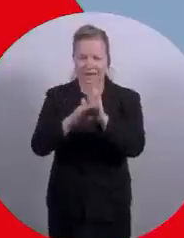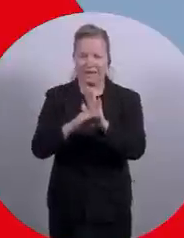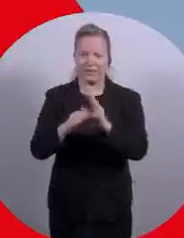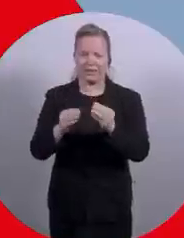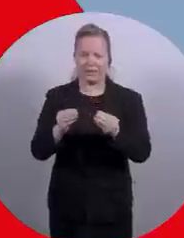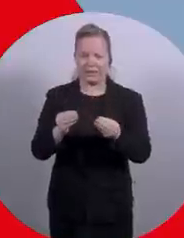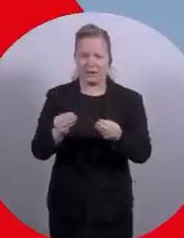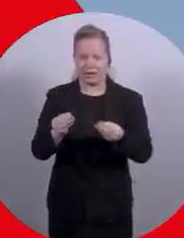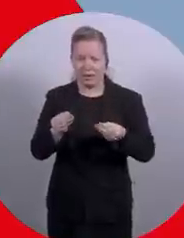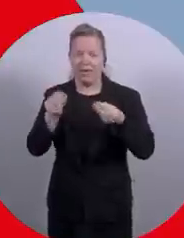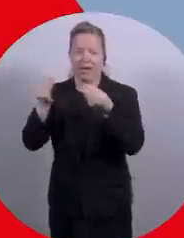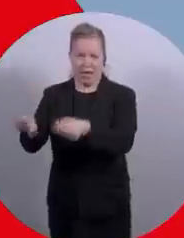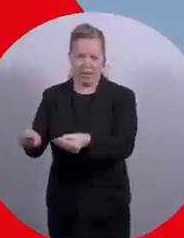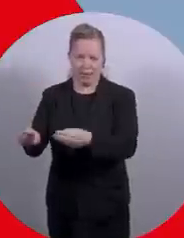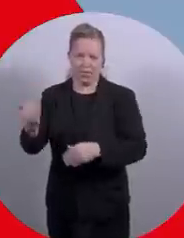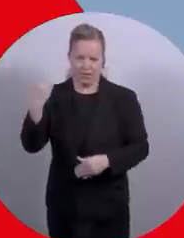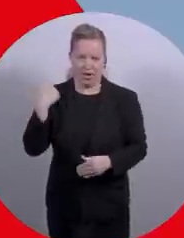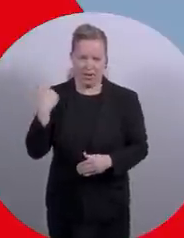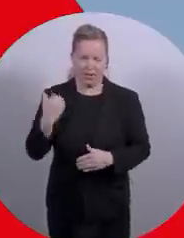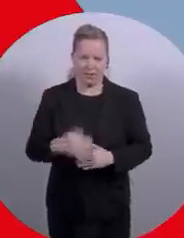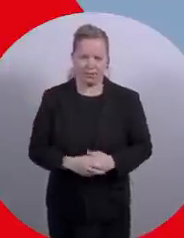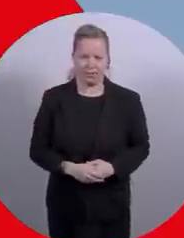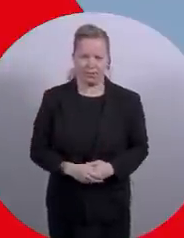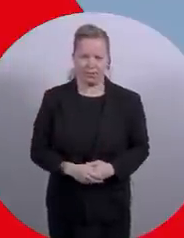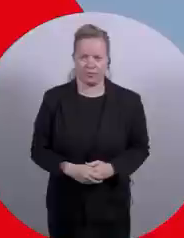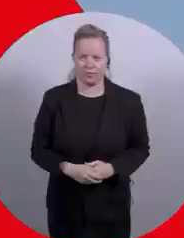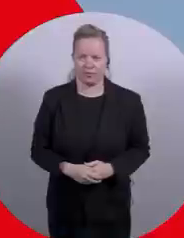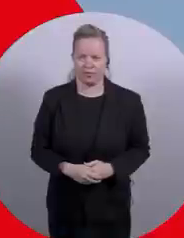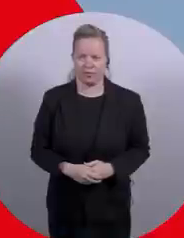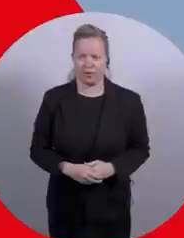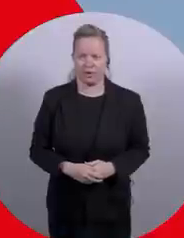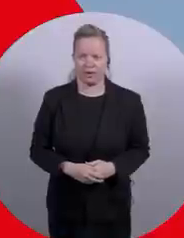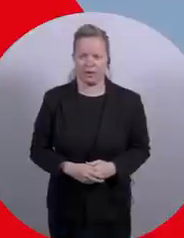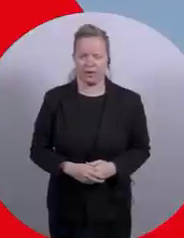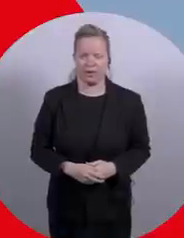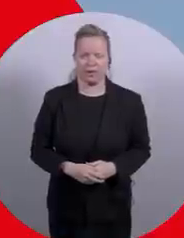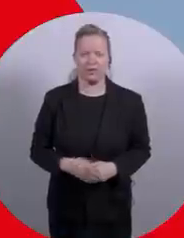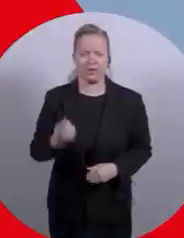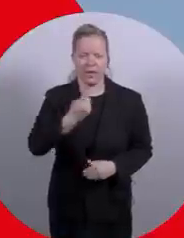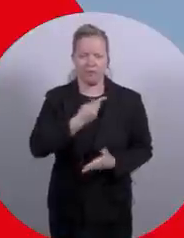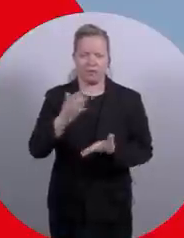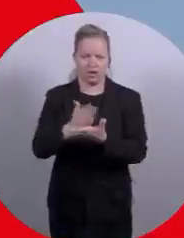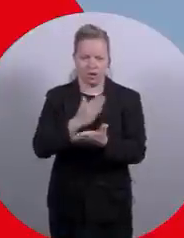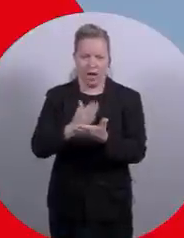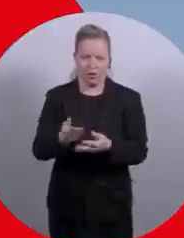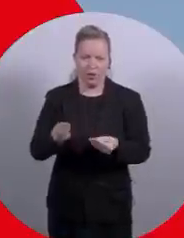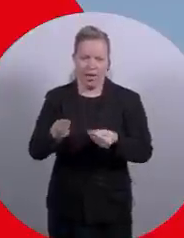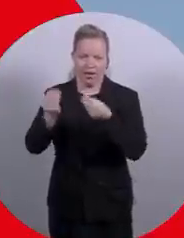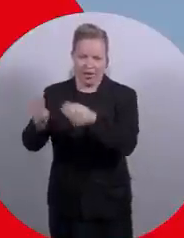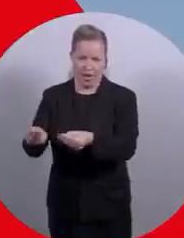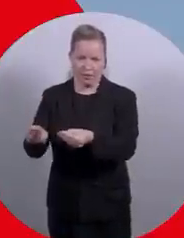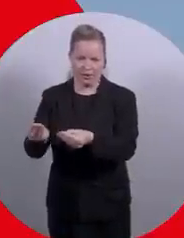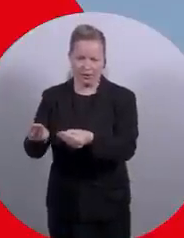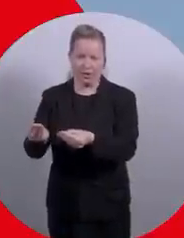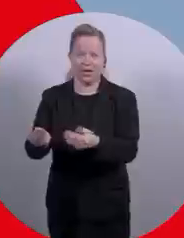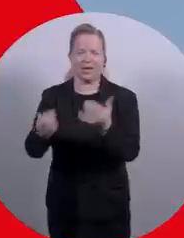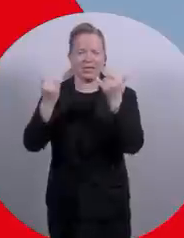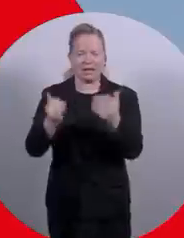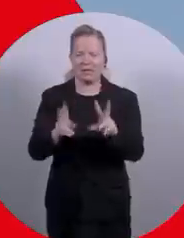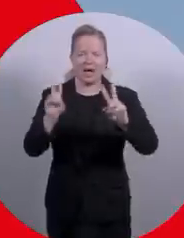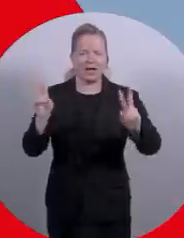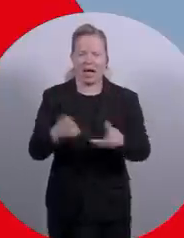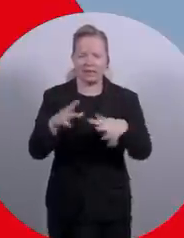der Hand gegeben ich kann nicht akzeptieren das heutzutage